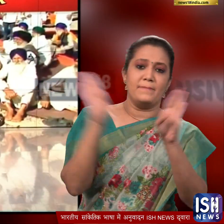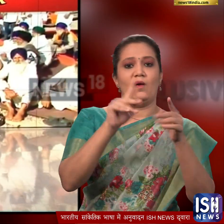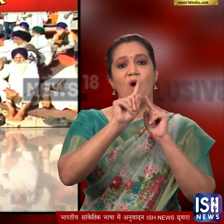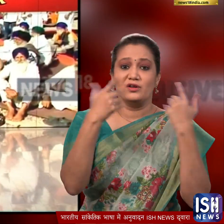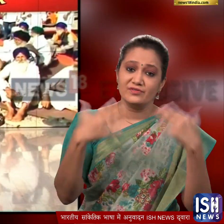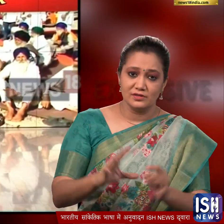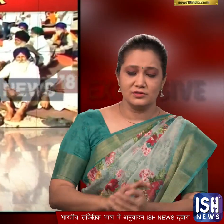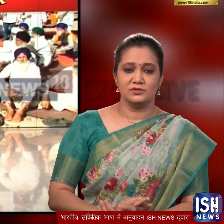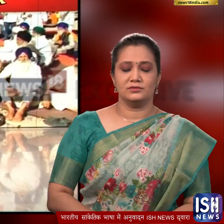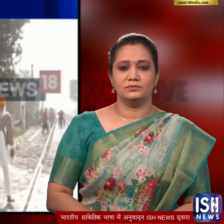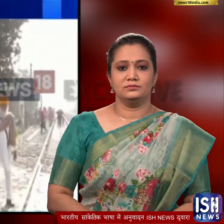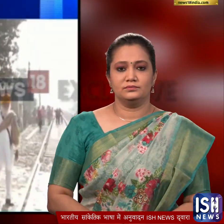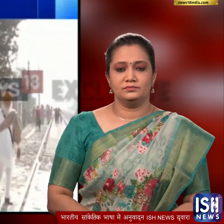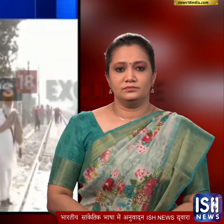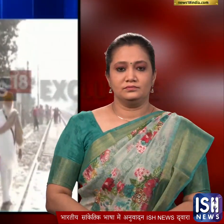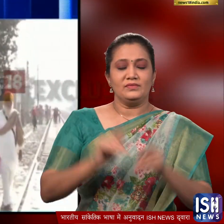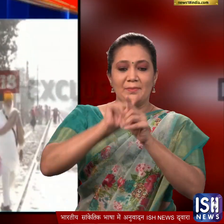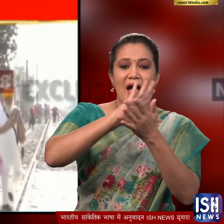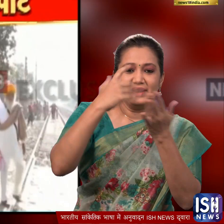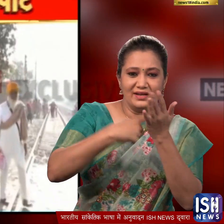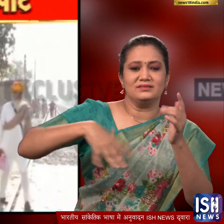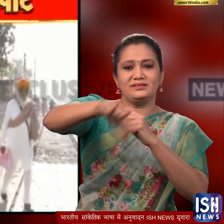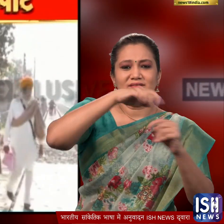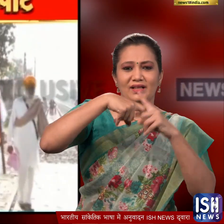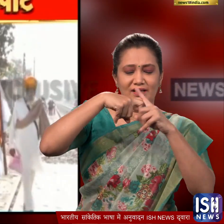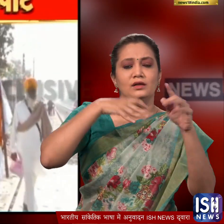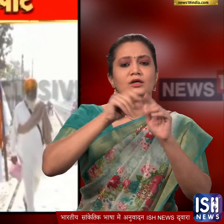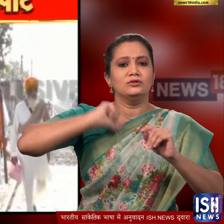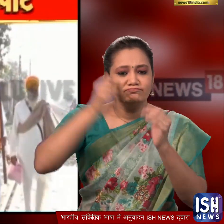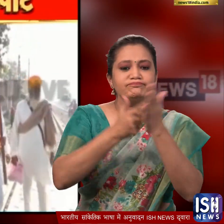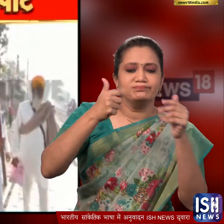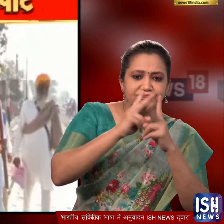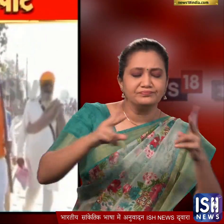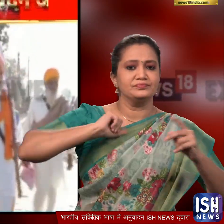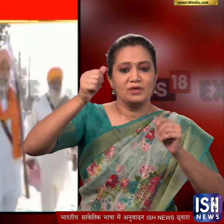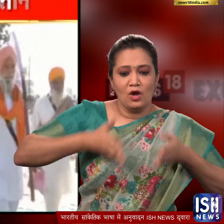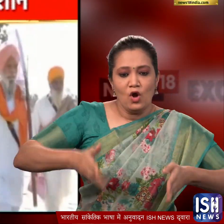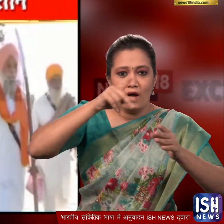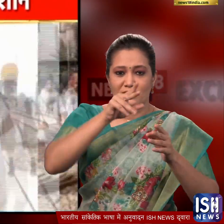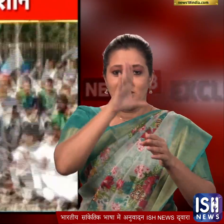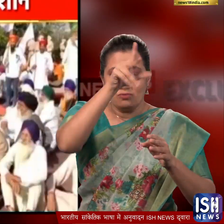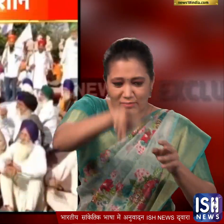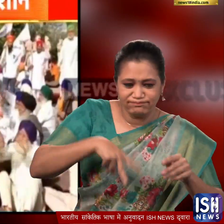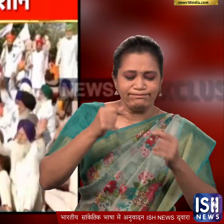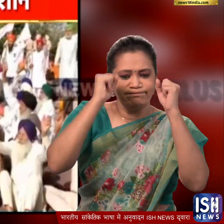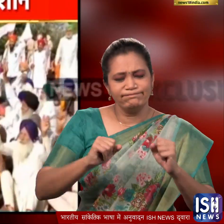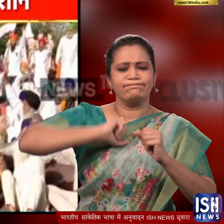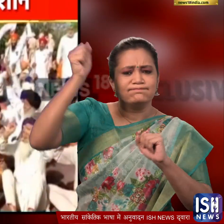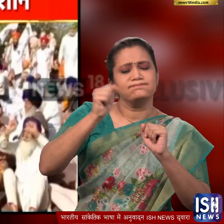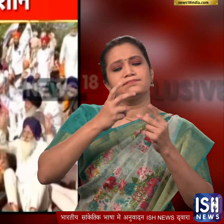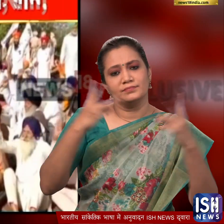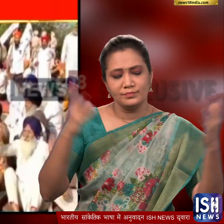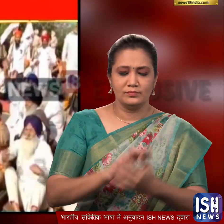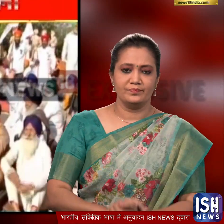बंद का ऐलान कर दिया था, जिसके तहत हरियाणा के करनाल में भी किसान संगठनों से जुड़े कई लोग रेल की पटरियों पर पहुंचे और वहां